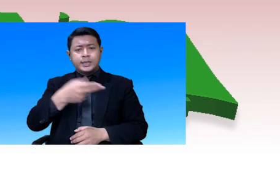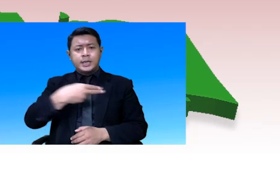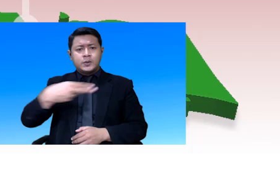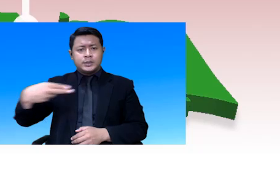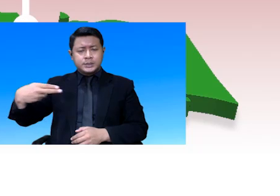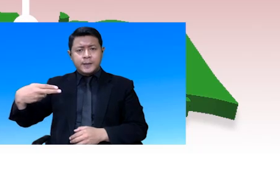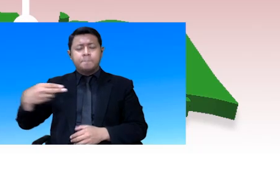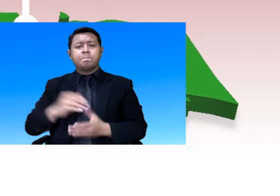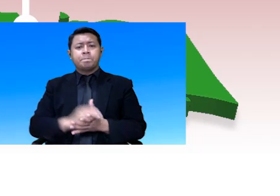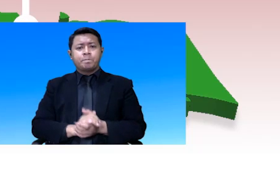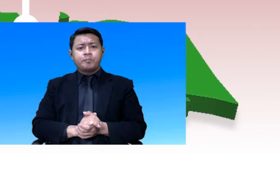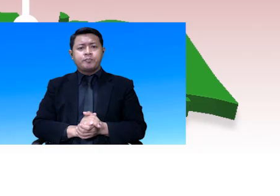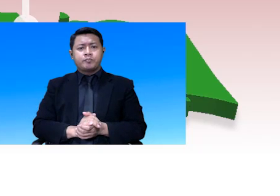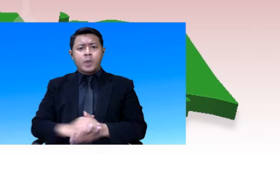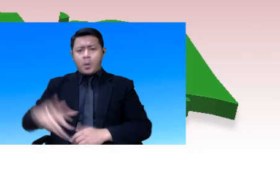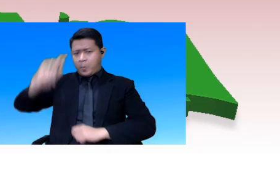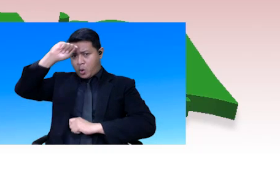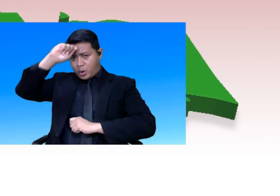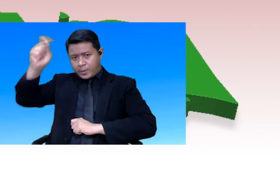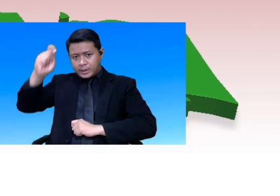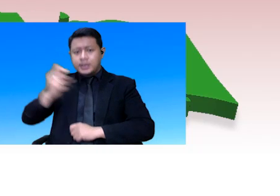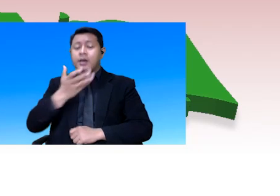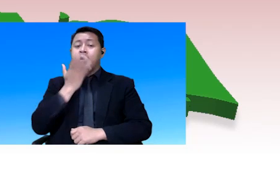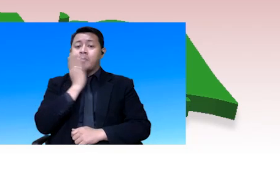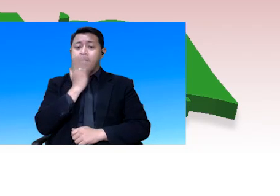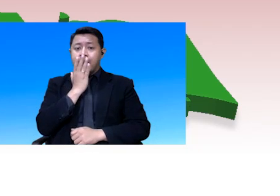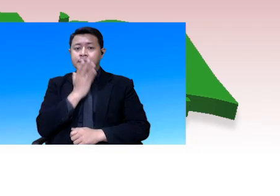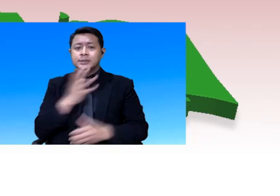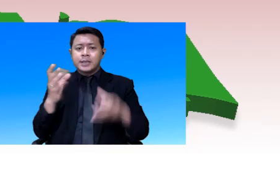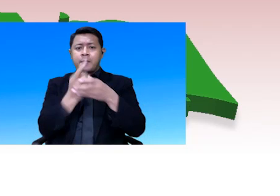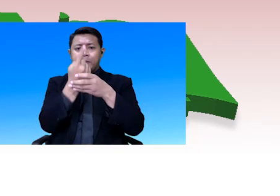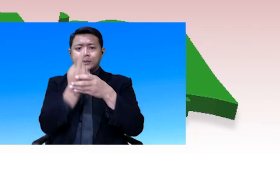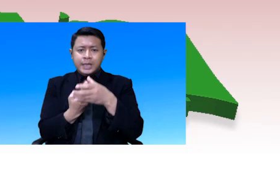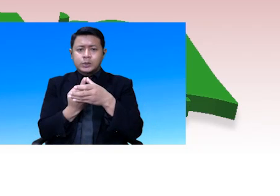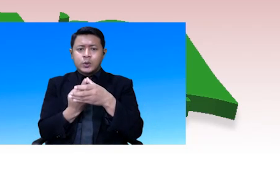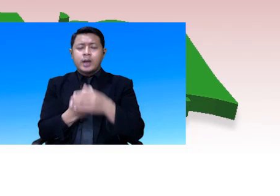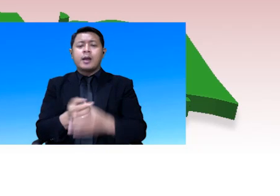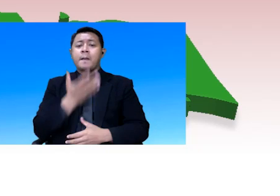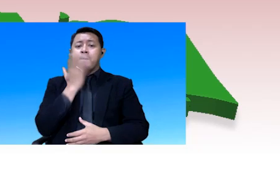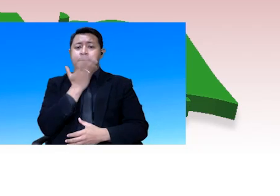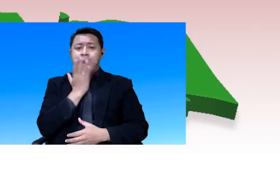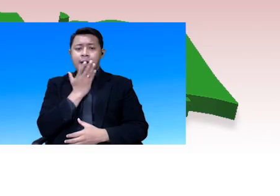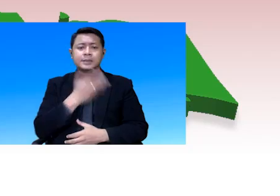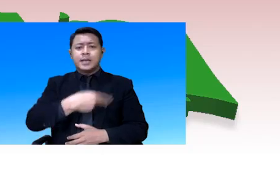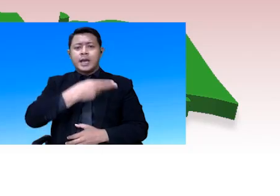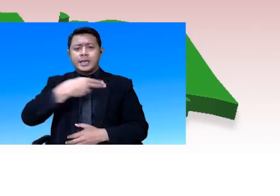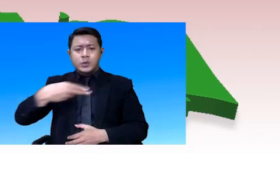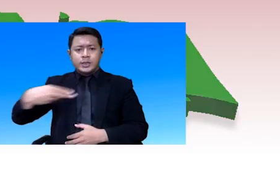Indonesia menjunjung bahasa persatuan, bahasa Indonesia.